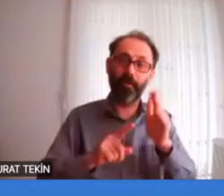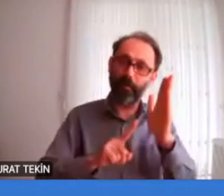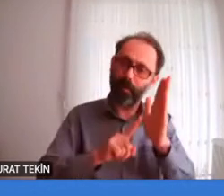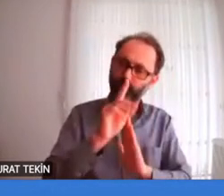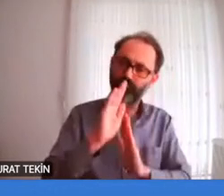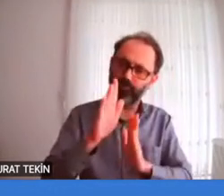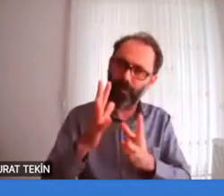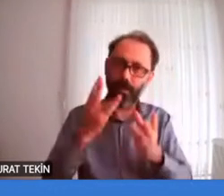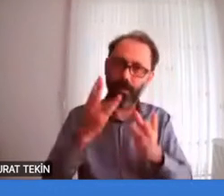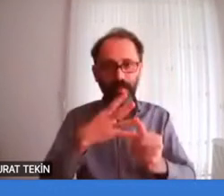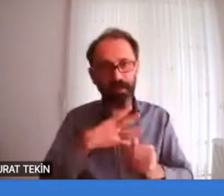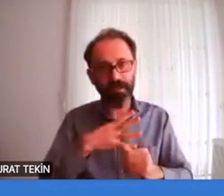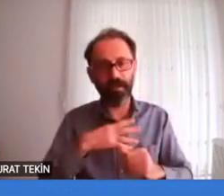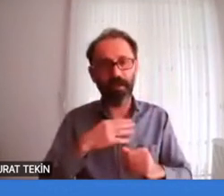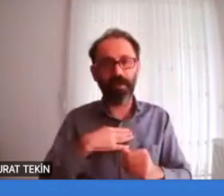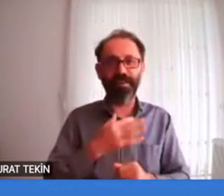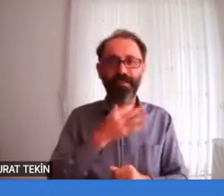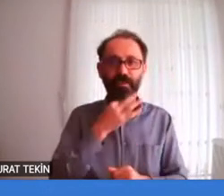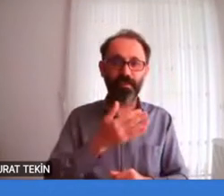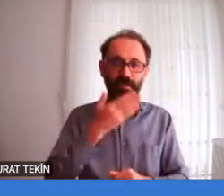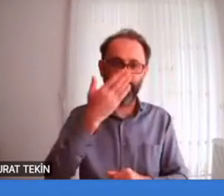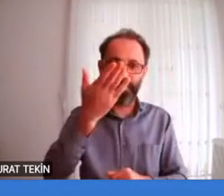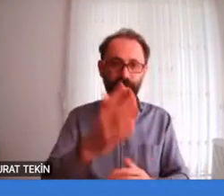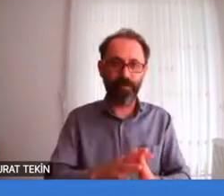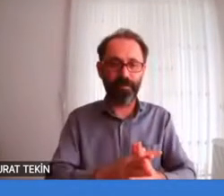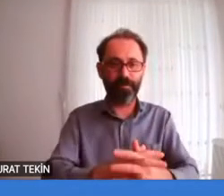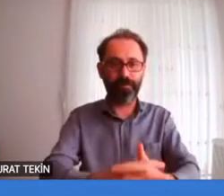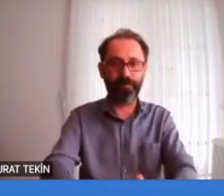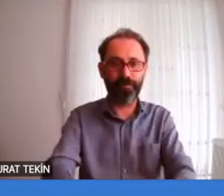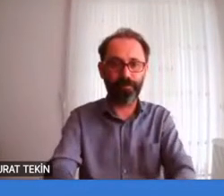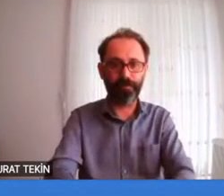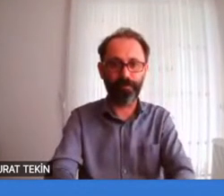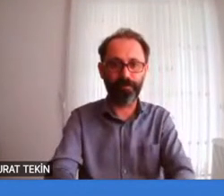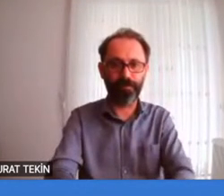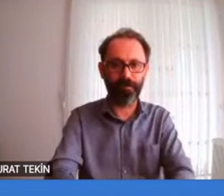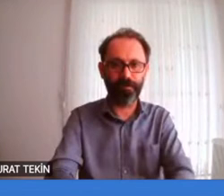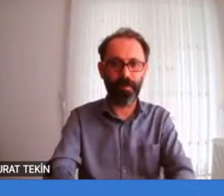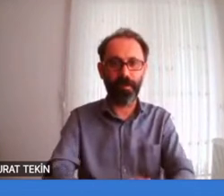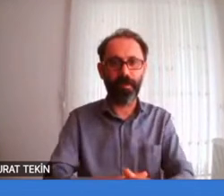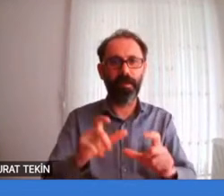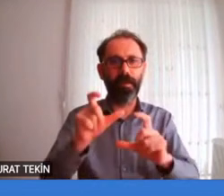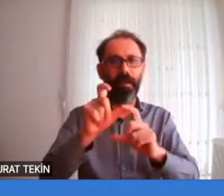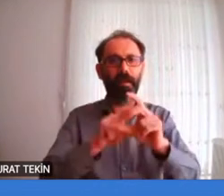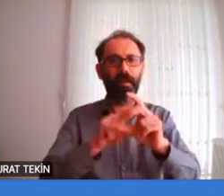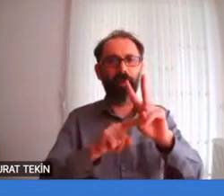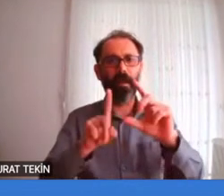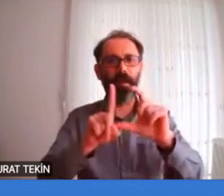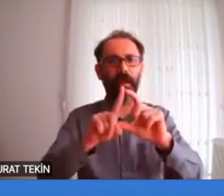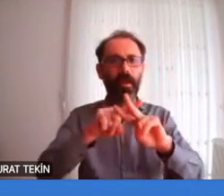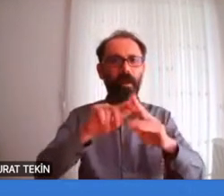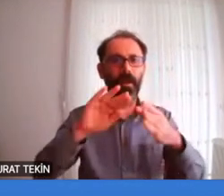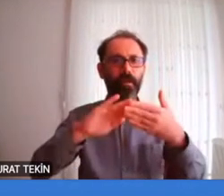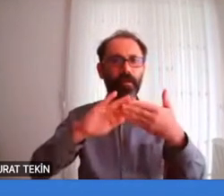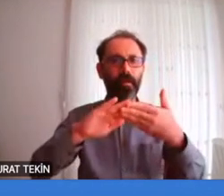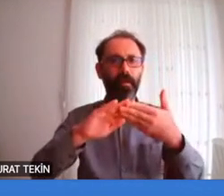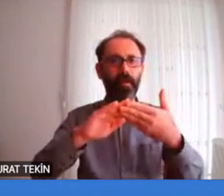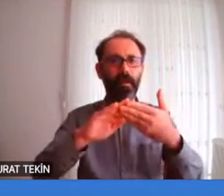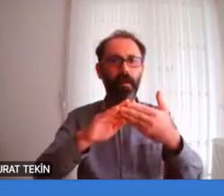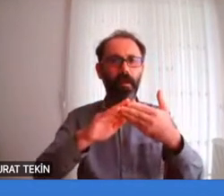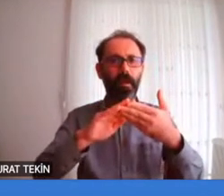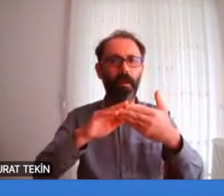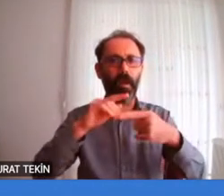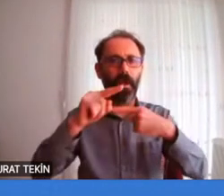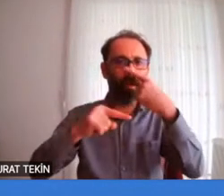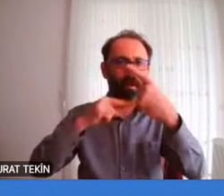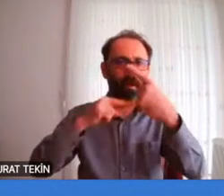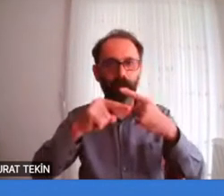ettireceğiz. Teşekkürler. Biz teşekkür ederiz. Hemen Sevda arkadaşımızla da akrabalık, kardeşlik